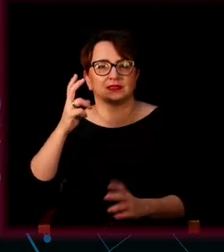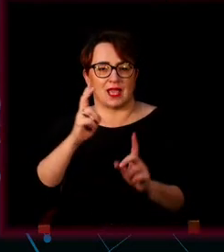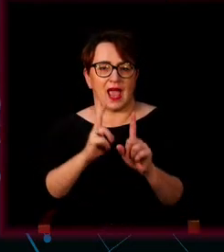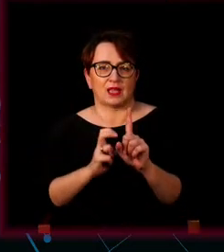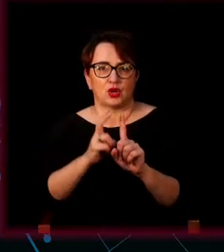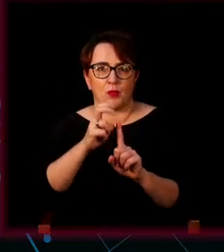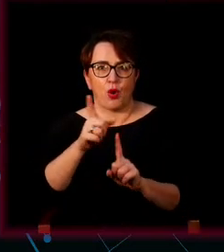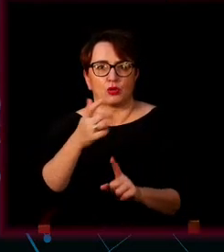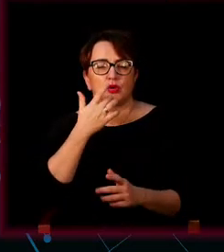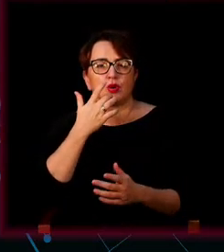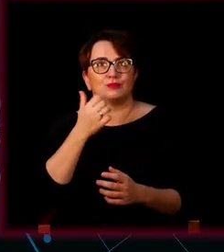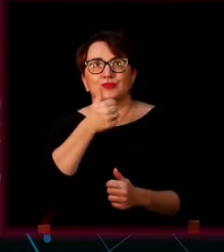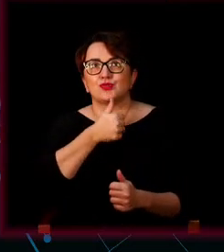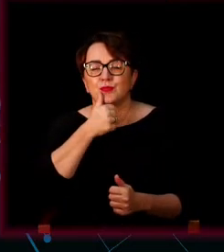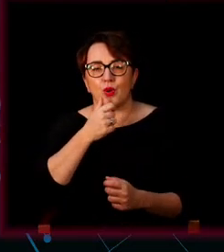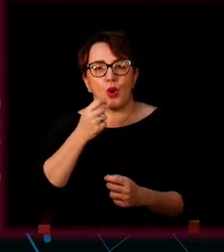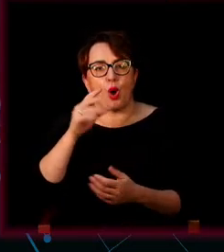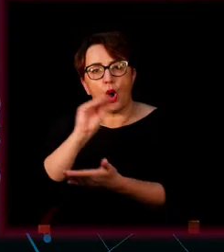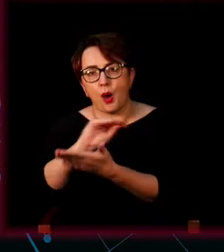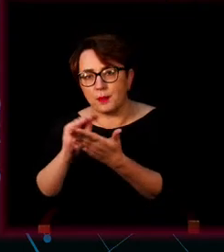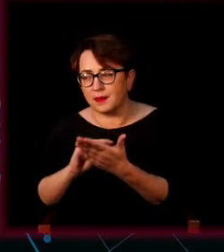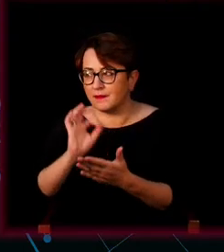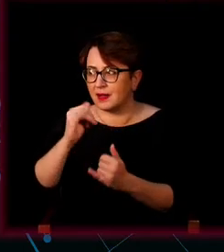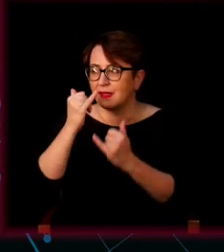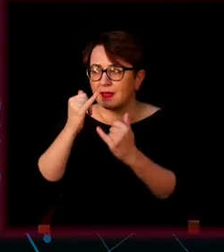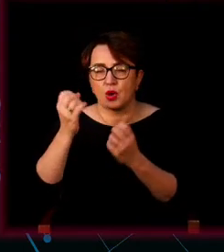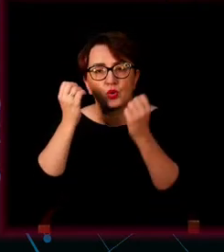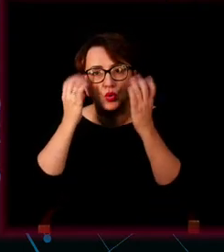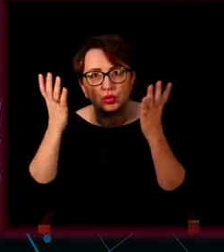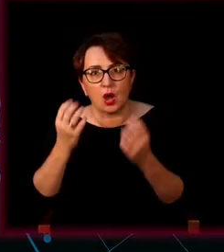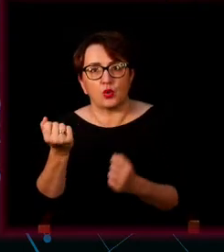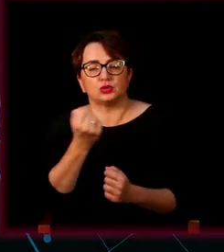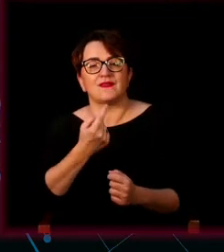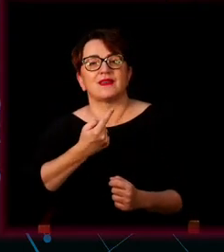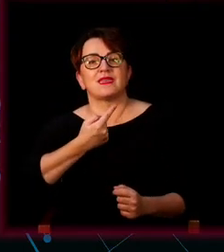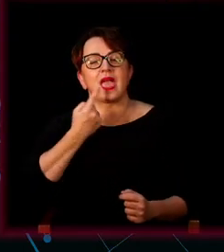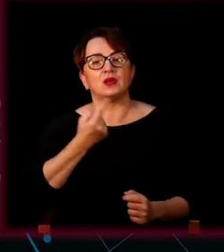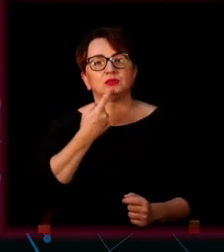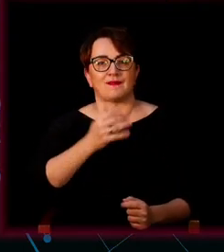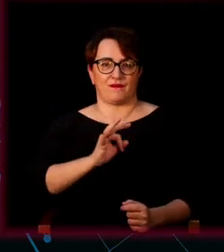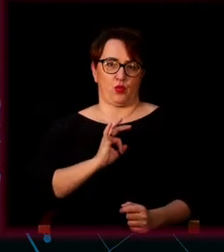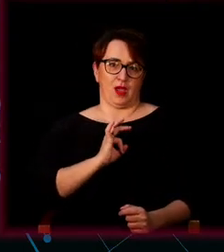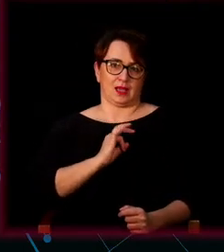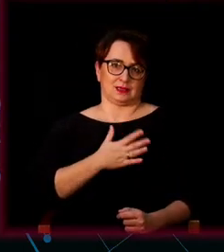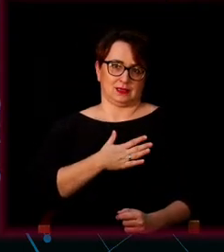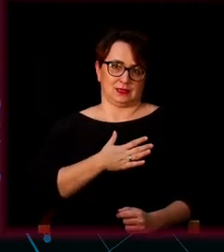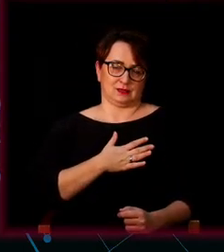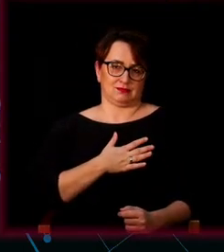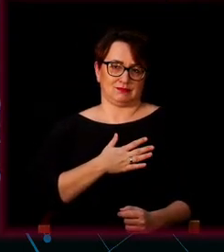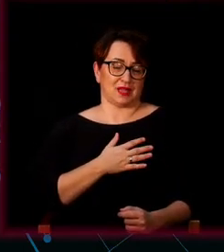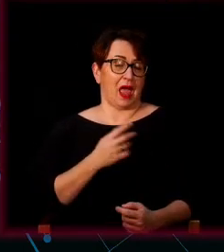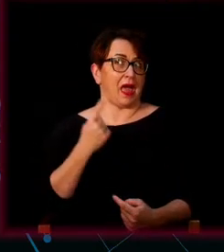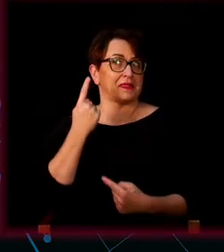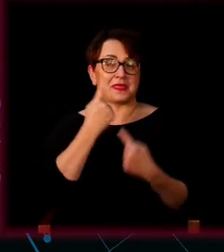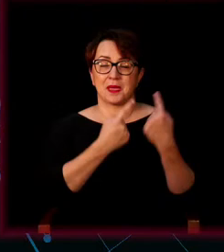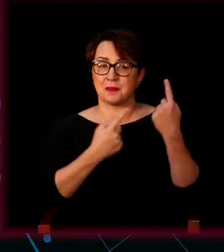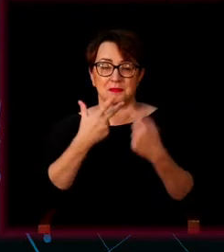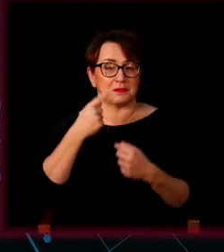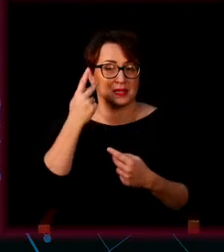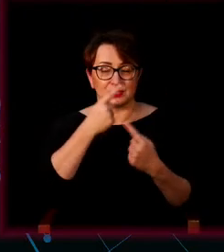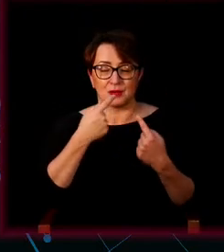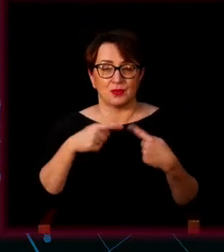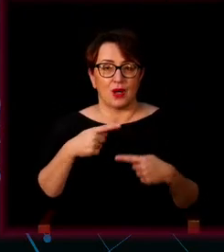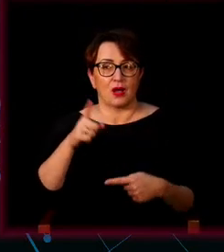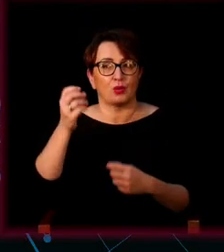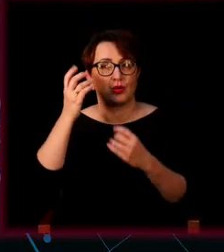właśnie, którzy próbowali opisać inne kultury przy użyciu właśnie języka, swojego języka, tak? Zupełnie nie myśląc o tym,